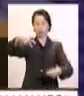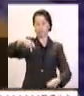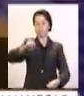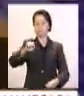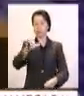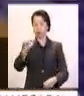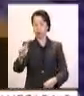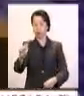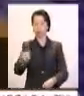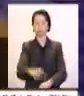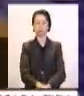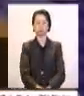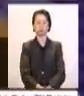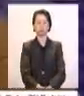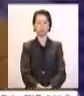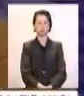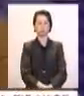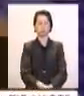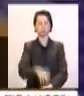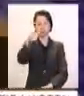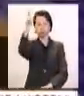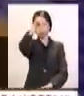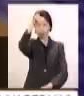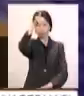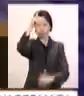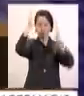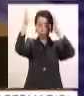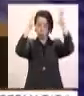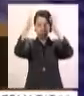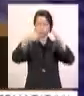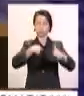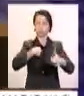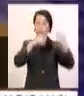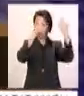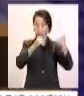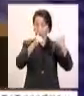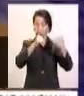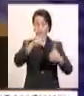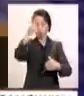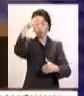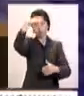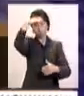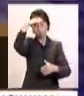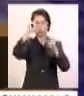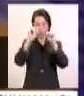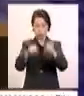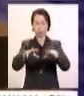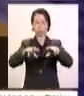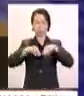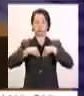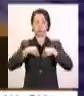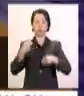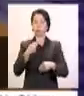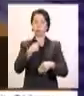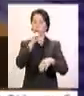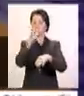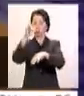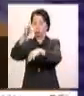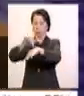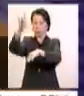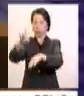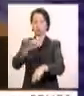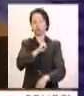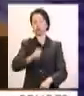That is the stand of the federal government. I hope Johor will accept. We have not touched on the